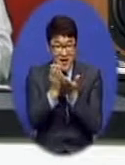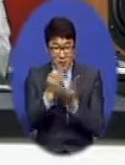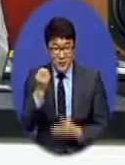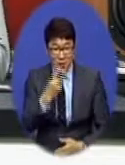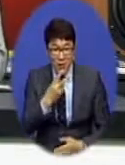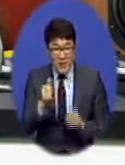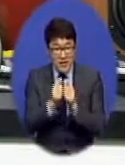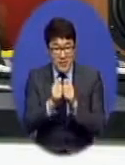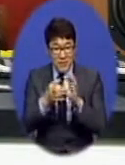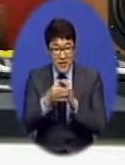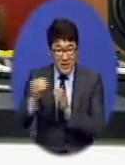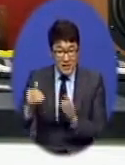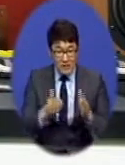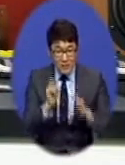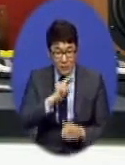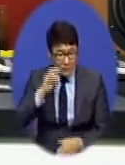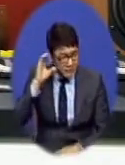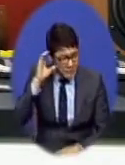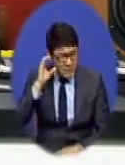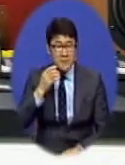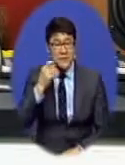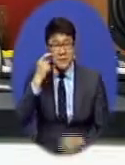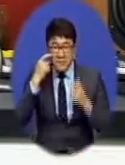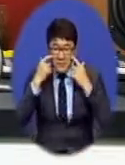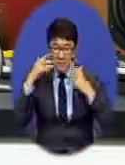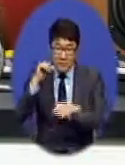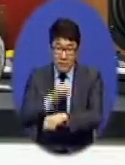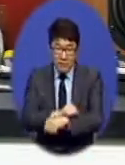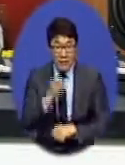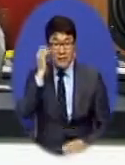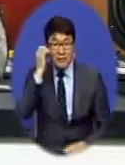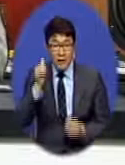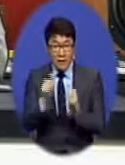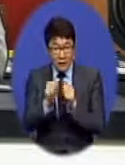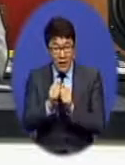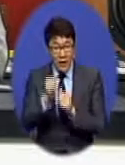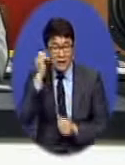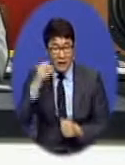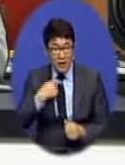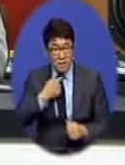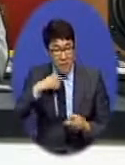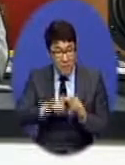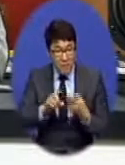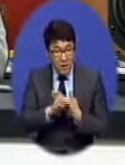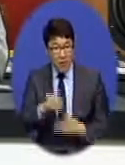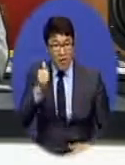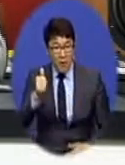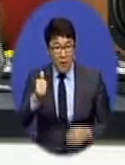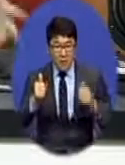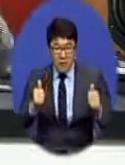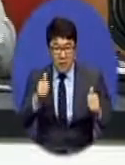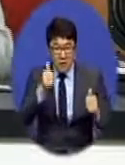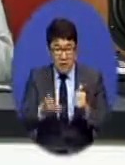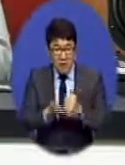그다음에 남자의 길 맞았어요. 참 노래 이상해요. 남자들은 뭔가 자기가 딱 필 꽂히면 아 이게 최고야 막